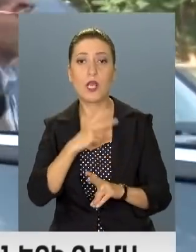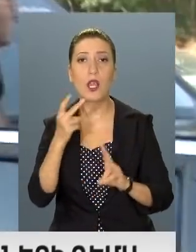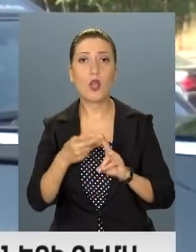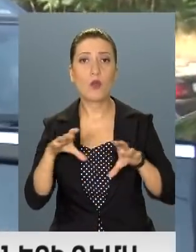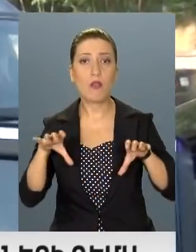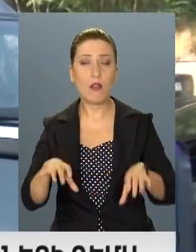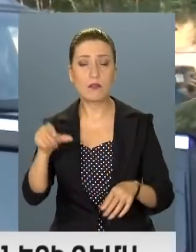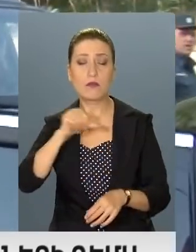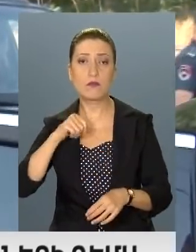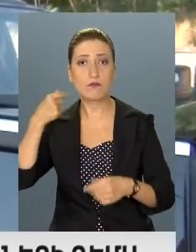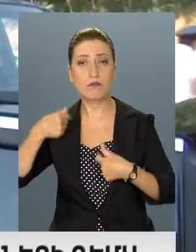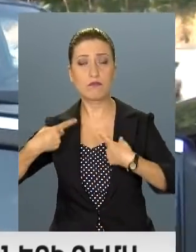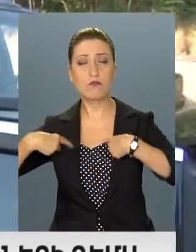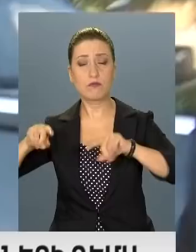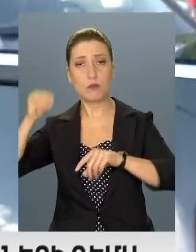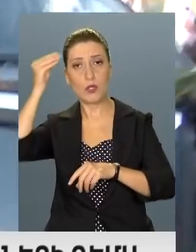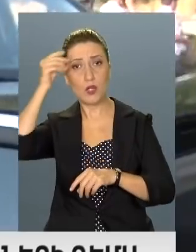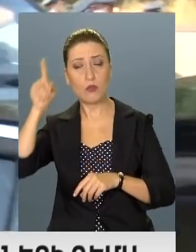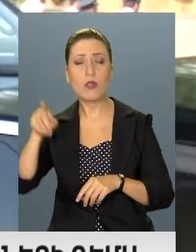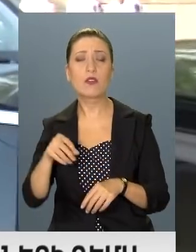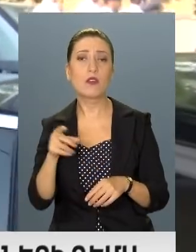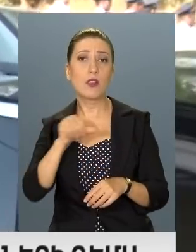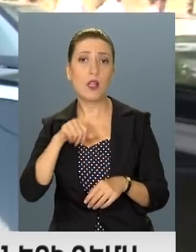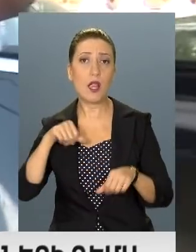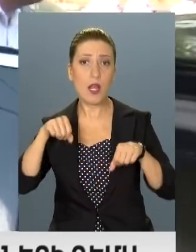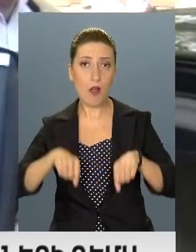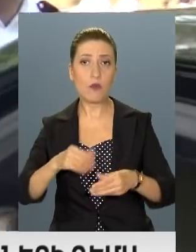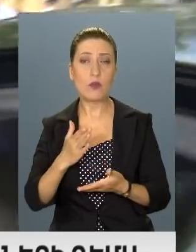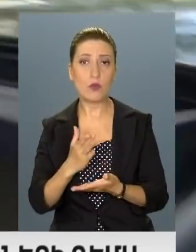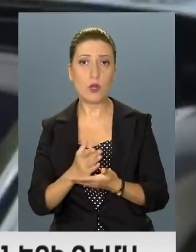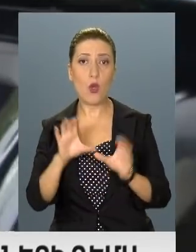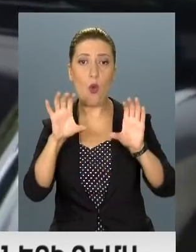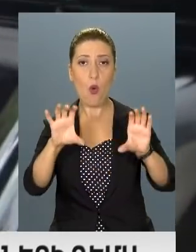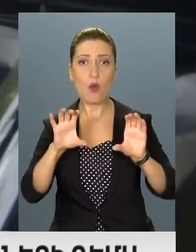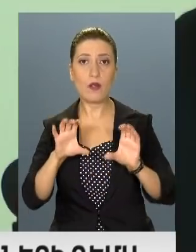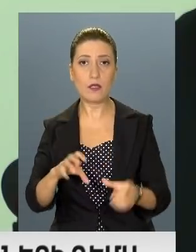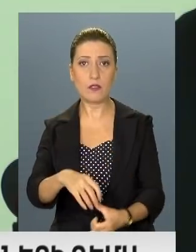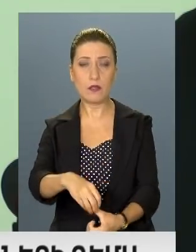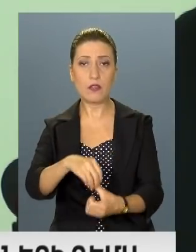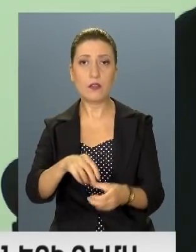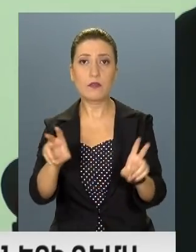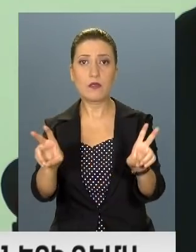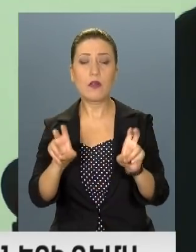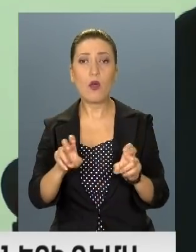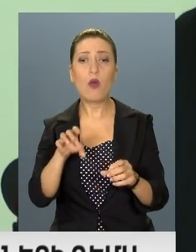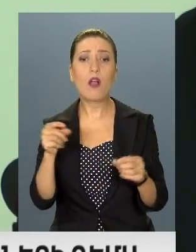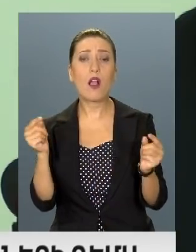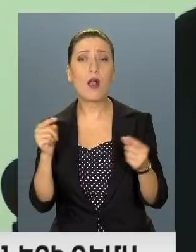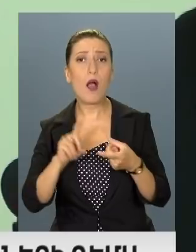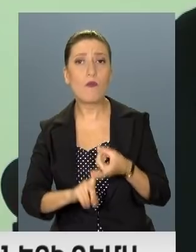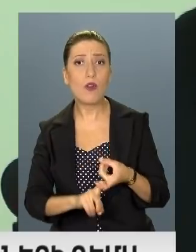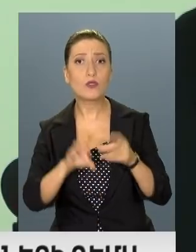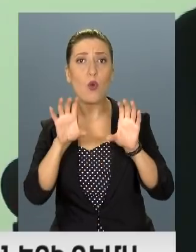կարծիքն է, որը բնականաբար գոյություն ունենալու իրավունք ունի, օրենքի գերակայության կամ ընդհանրապես օրինականության հետ կապված